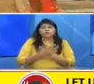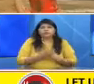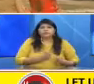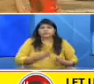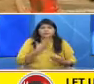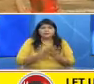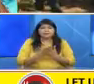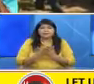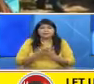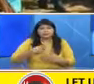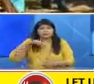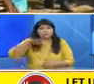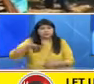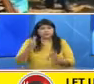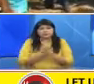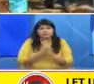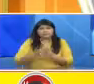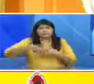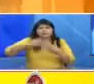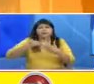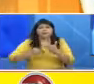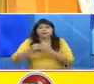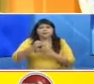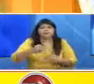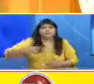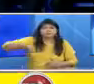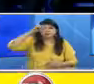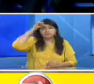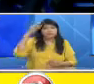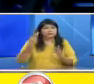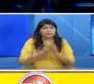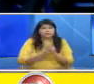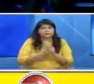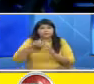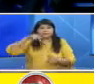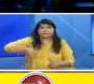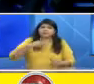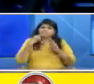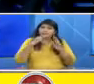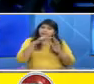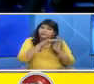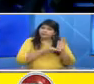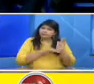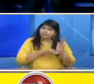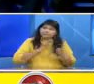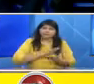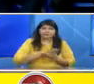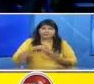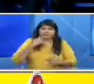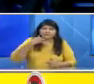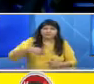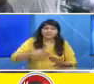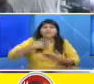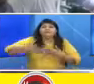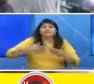नए संकल्प, नई शक्ति के साथ चल पड़े। मेरे प्यारे देशवासियों, आज मन की बात में इतना ही। फिर